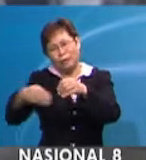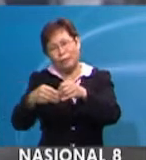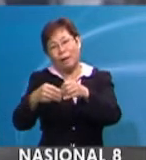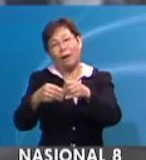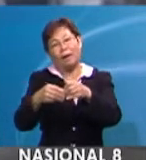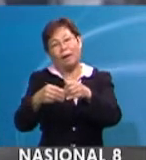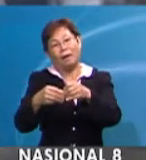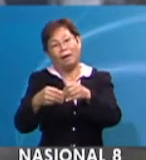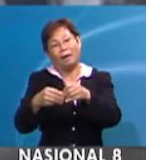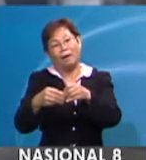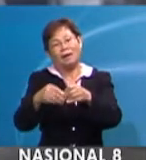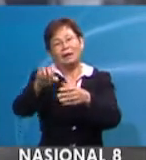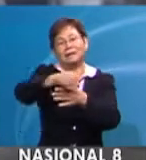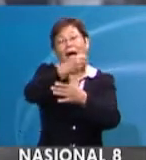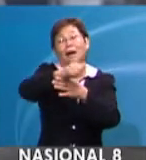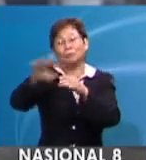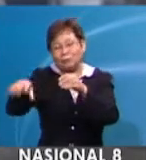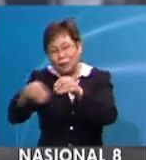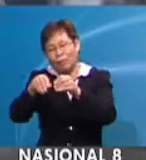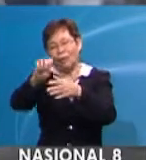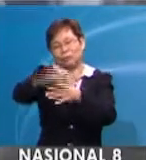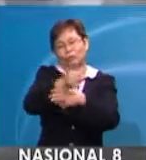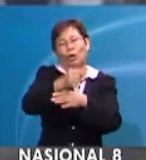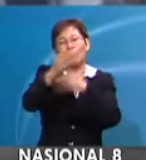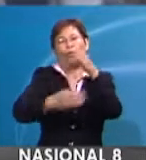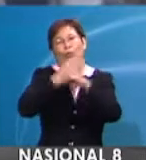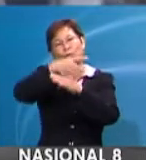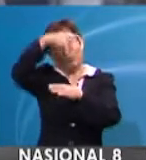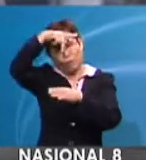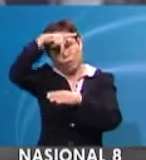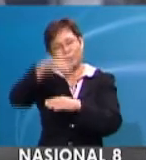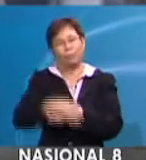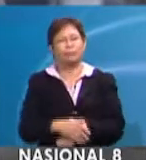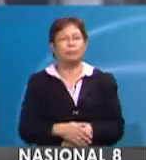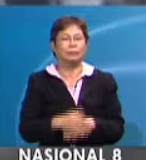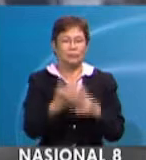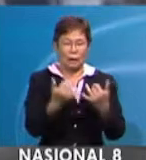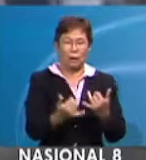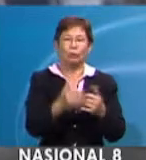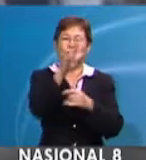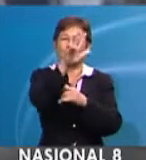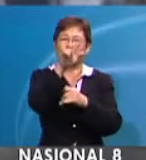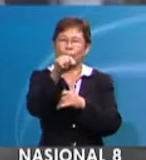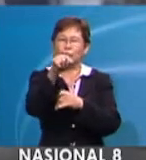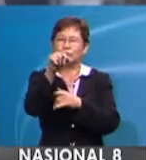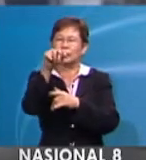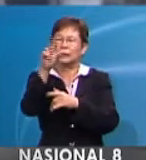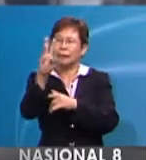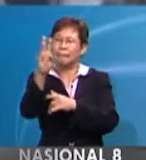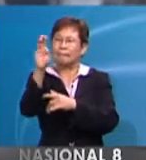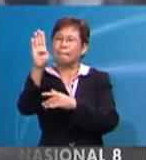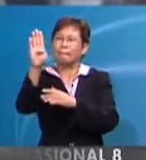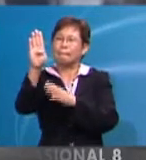nilai equity Bumiputera. Angka terkini 3.6 bilion